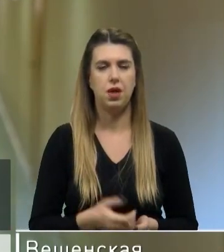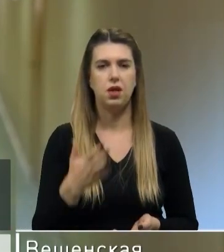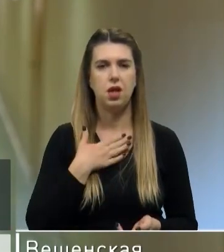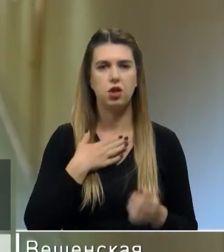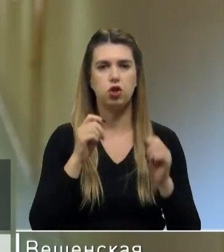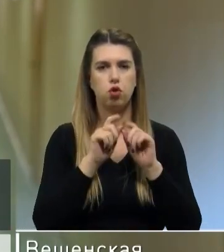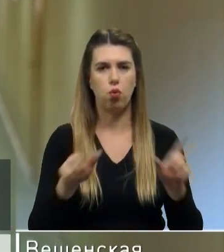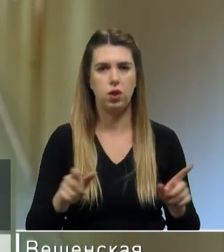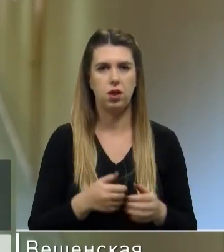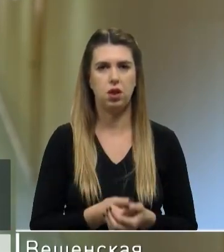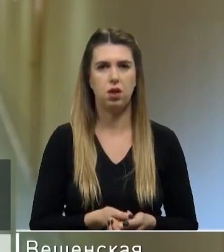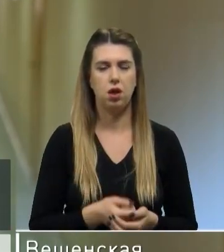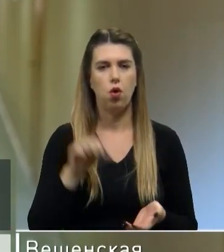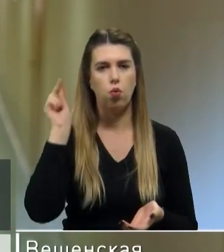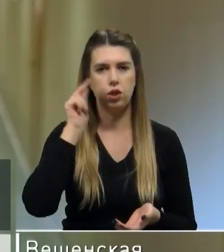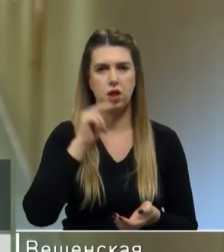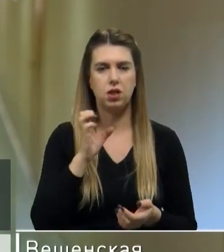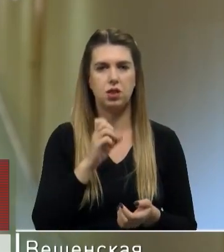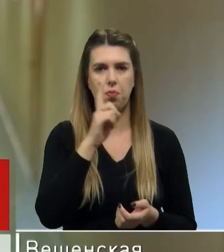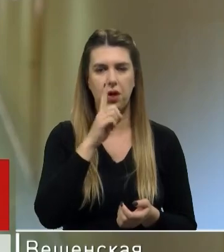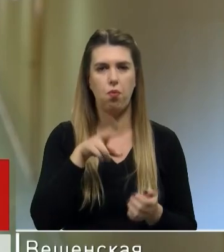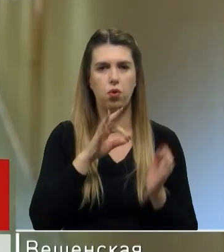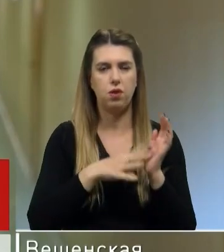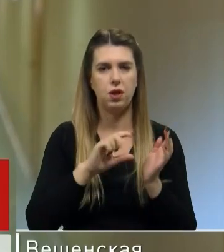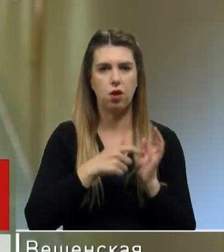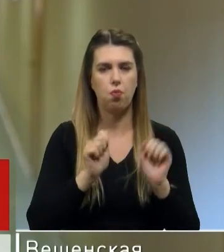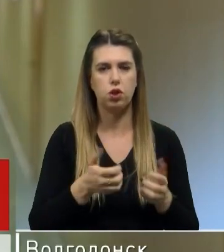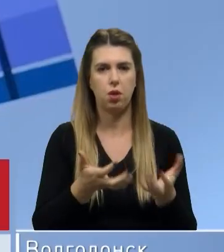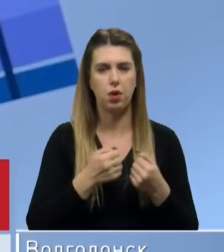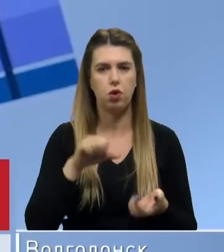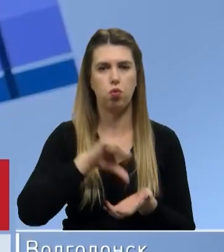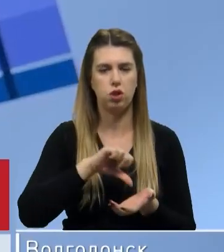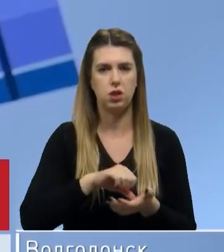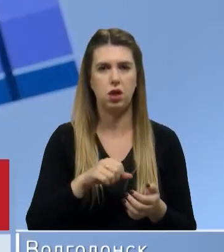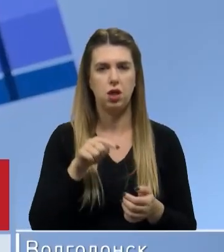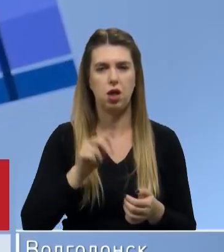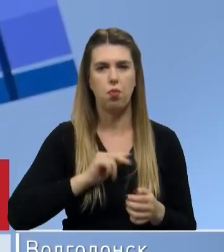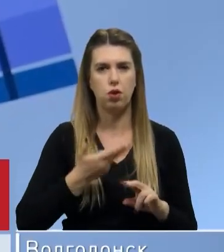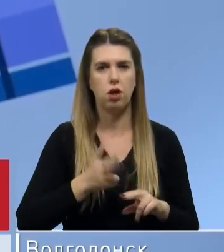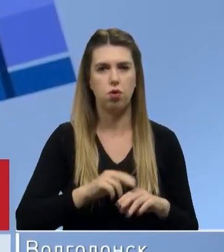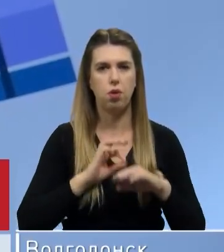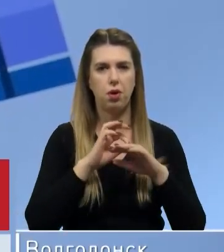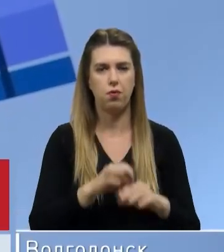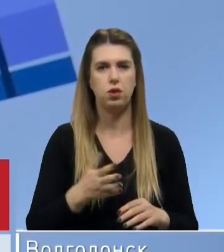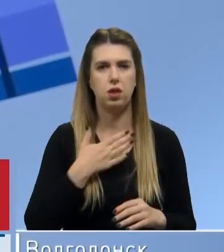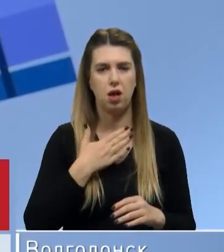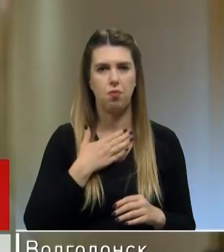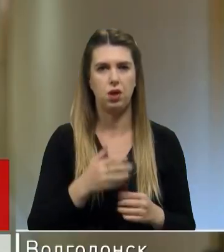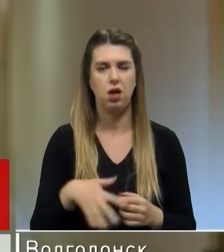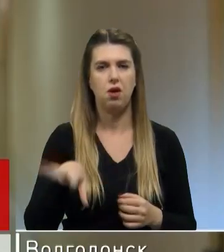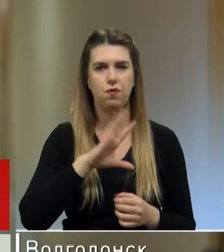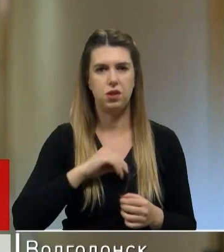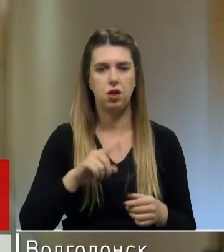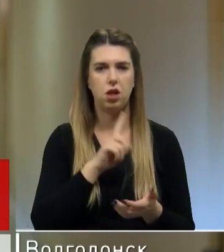наши школьники, учащиеся с 1 по 9 класс, могут принять в ней участие. Та работа, которая проводится нами и